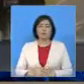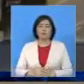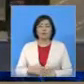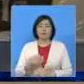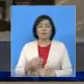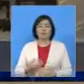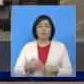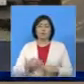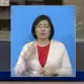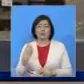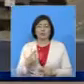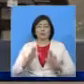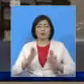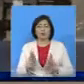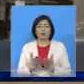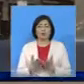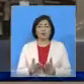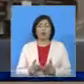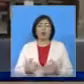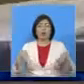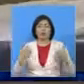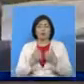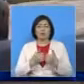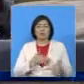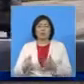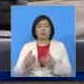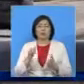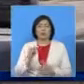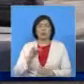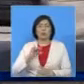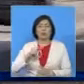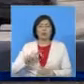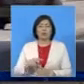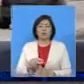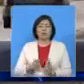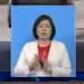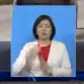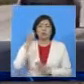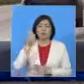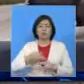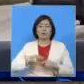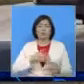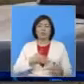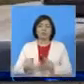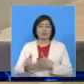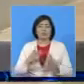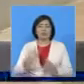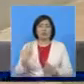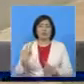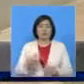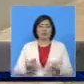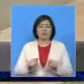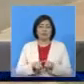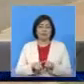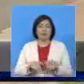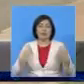Отметим, это не единичный случай жуткой аварии на трассе Уилкабда. С начала года на этой автодороге произошло 3 подобных